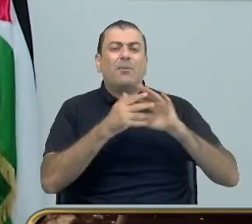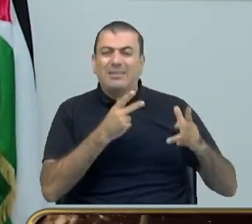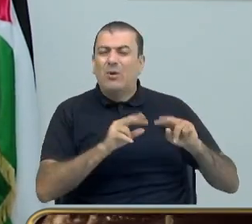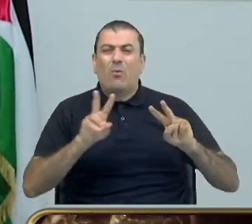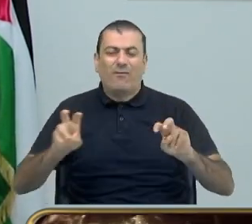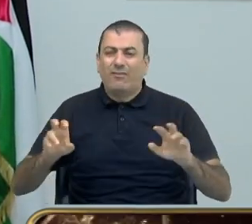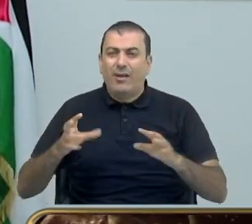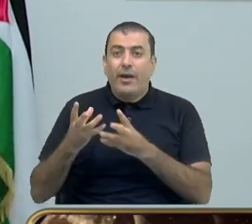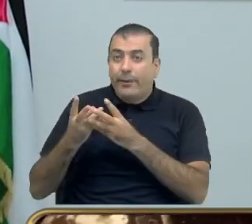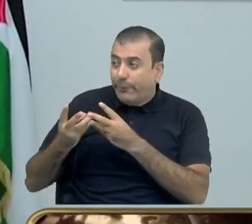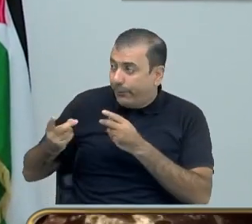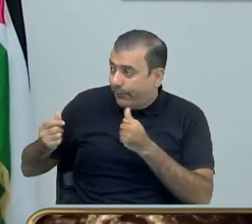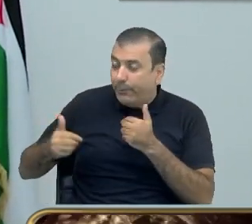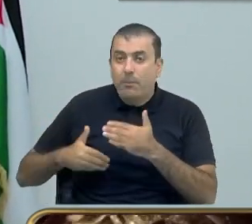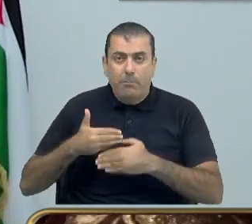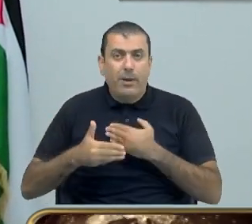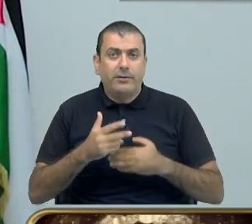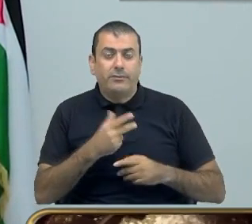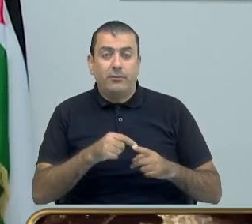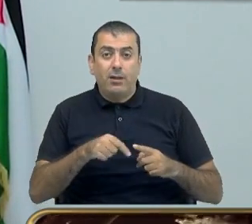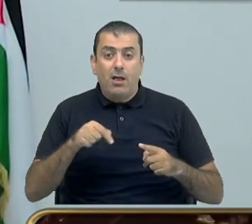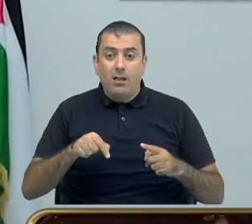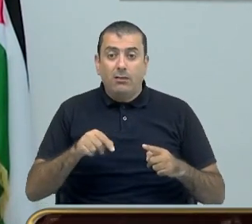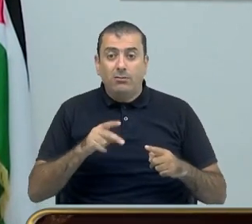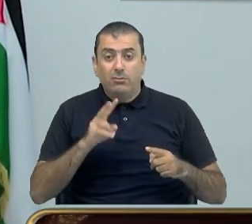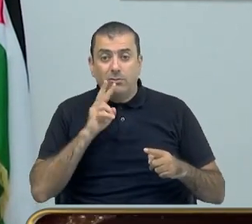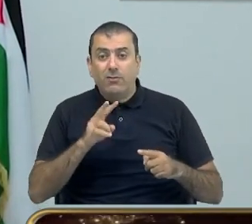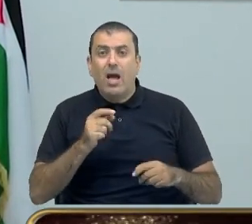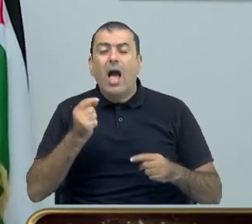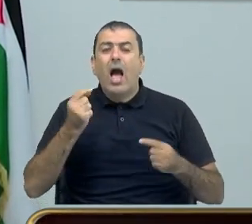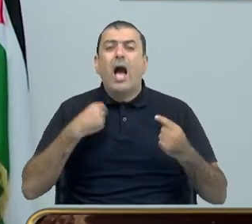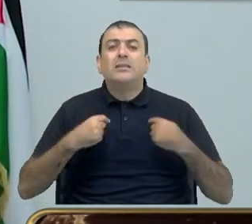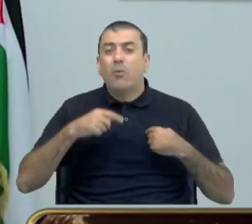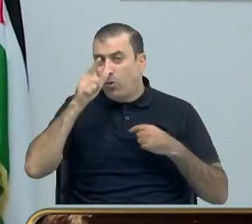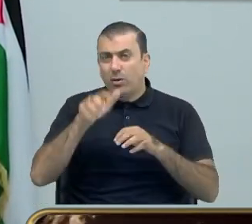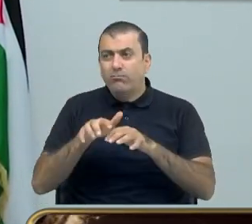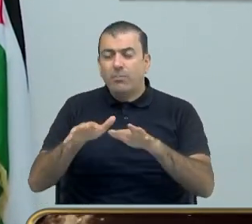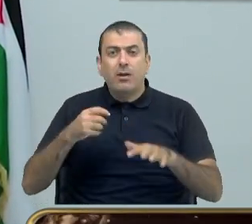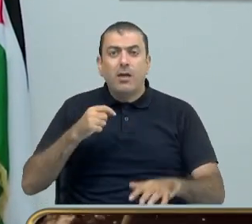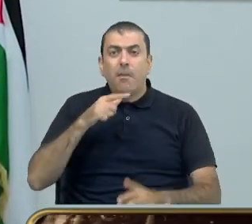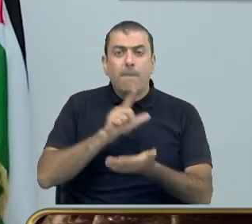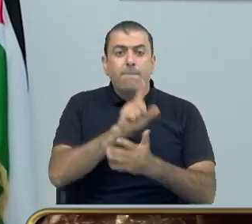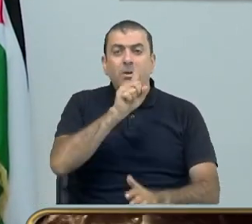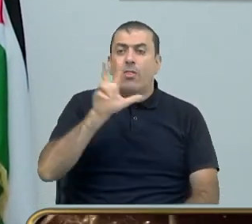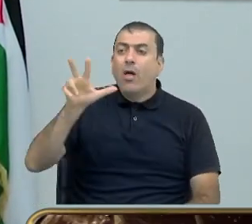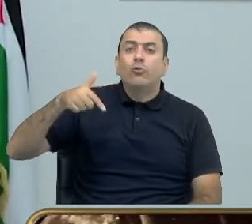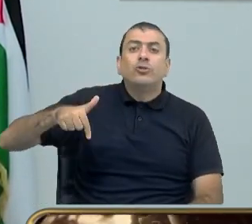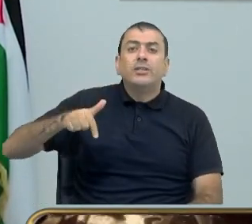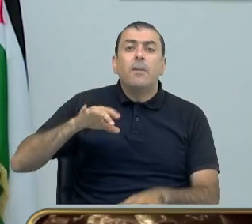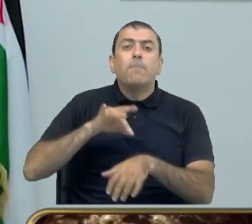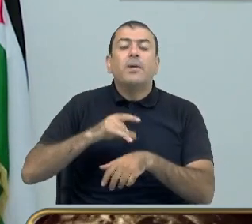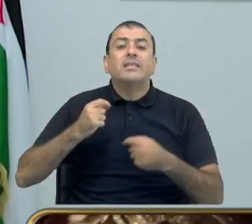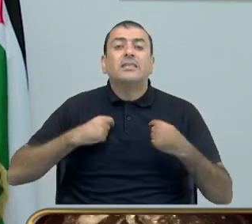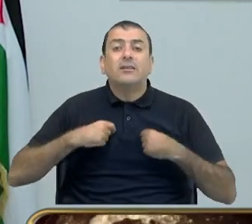العالم وظهور بعض الاصابات بمرض الحصبه في الاردن 163 اصابه بمرض